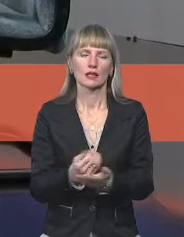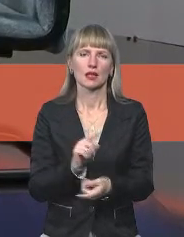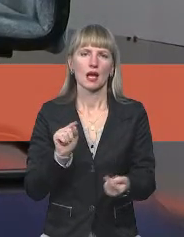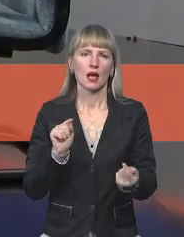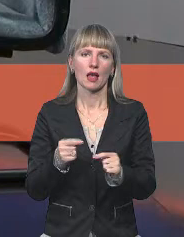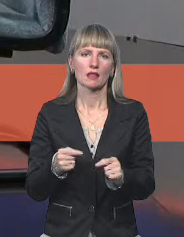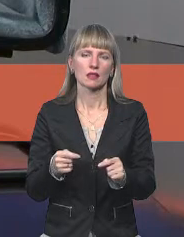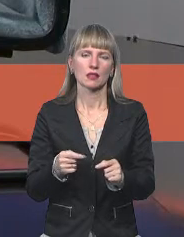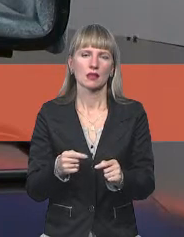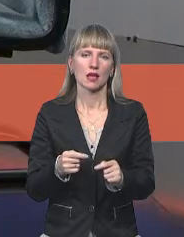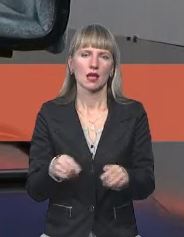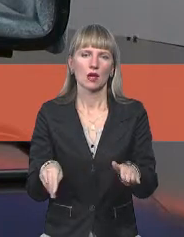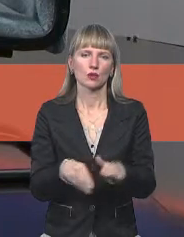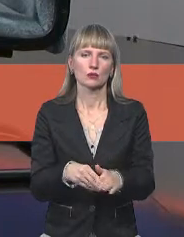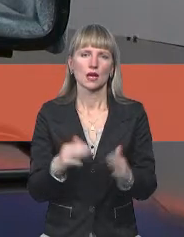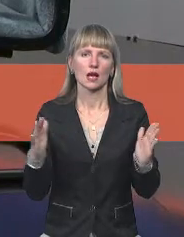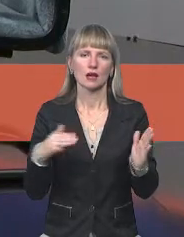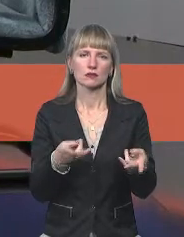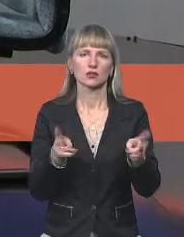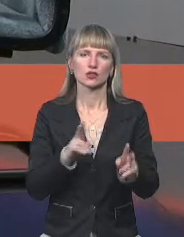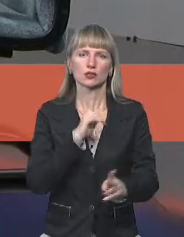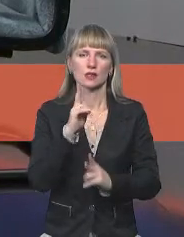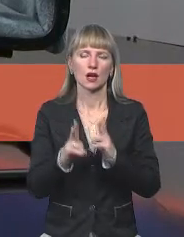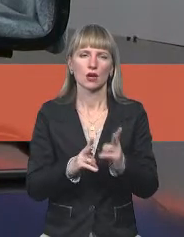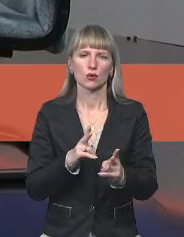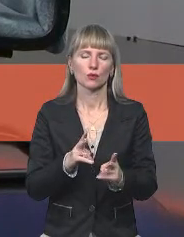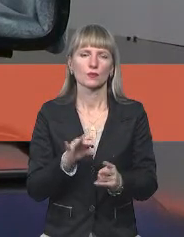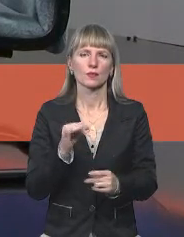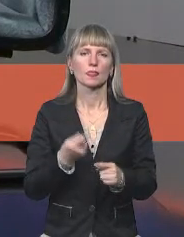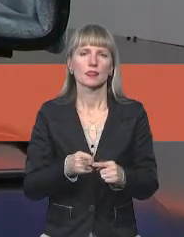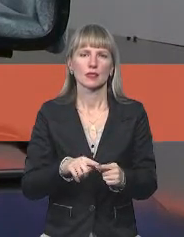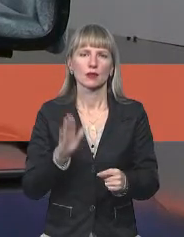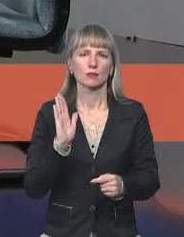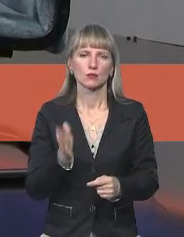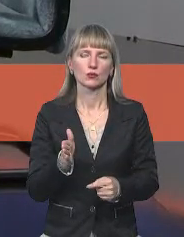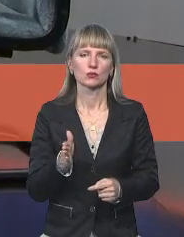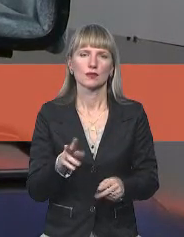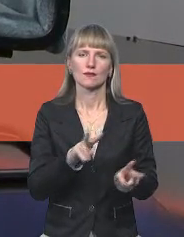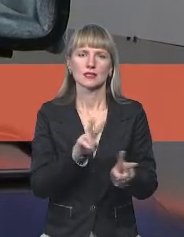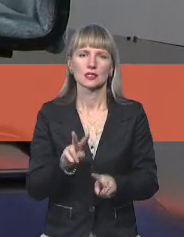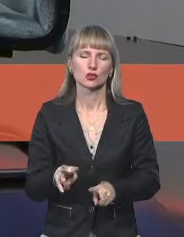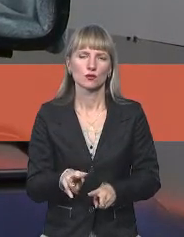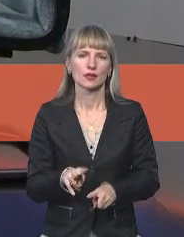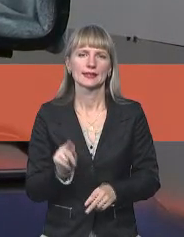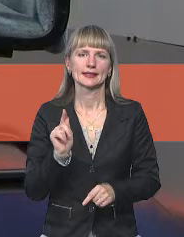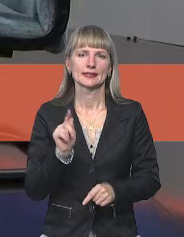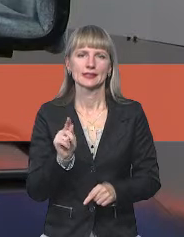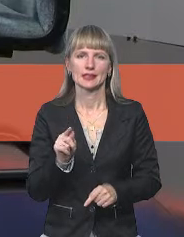антикорупційній карті залишити скаргу. І це буде відстежуватися